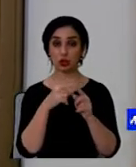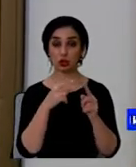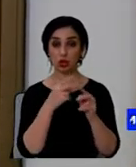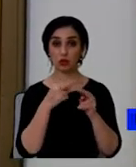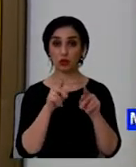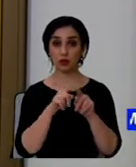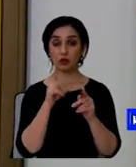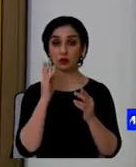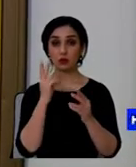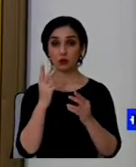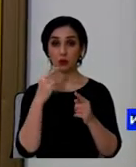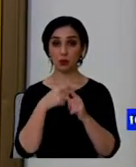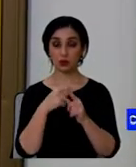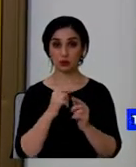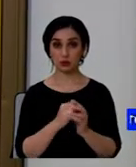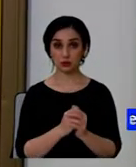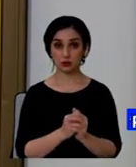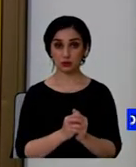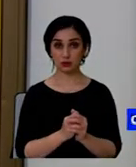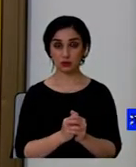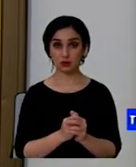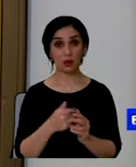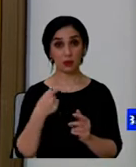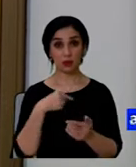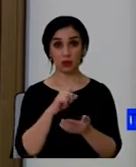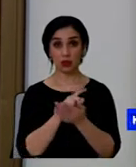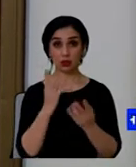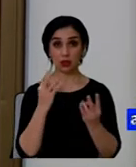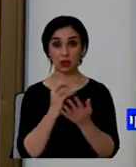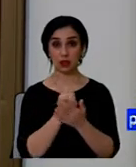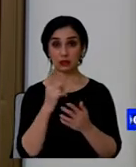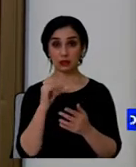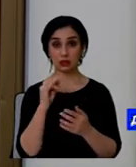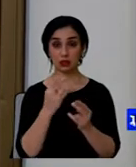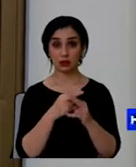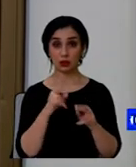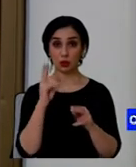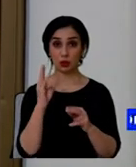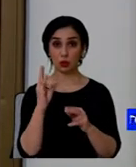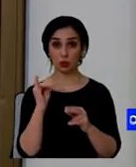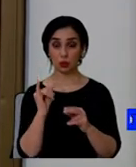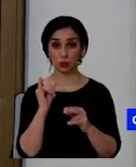кальций двухвалентен, будет 2+. Мы должны найти значение заряда Q.